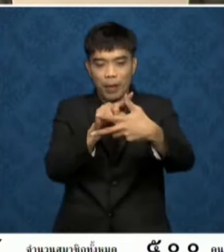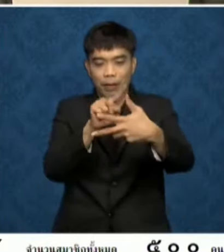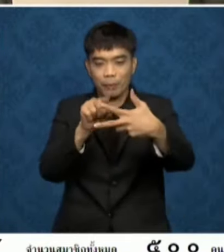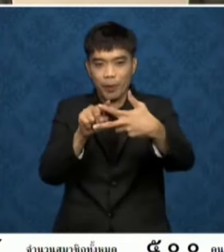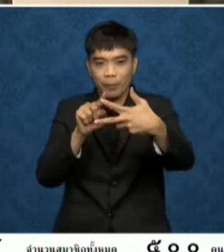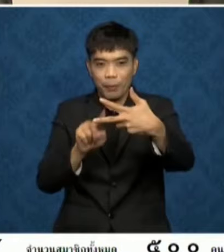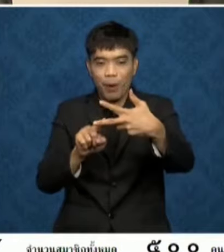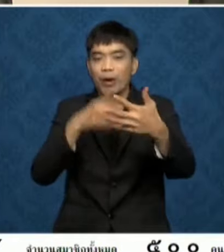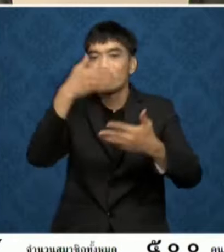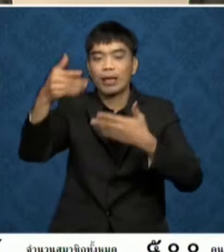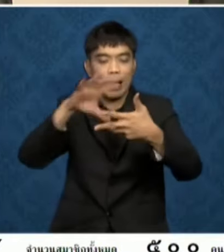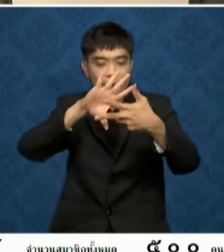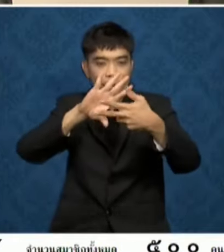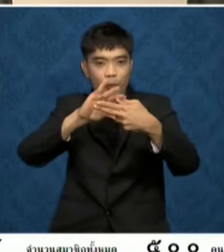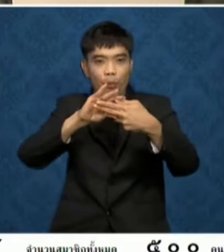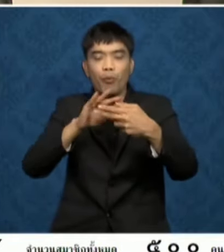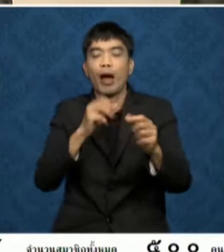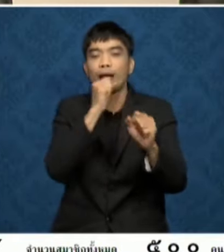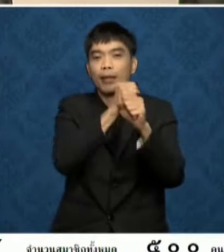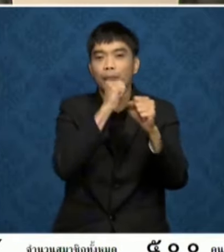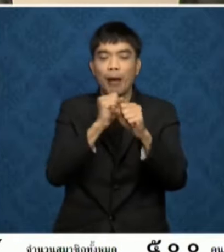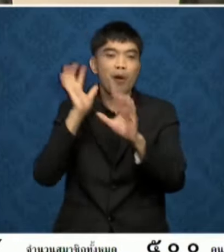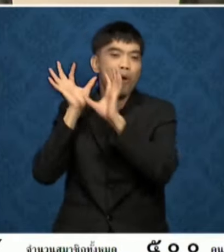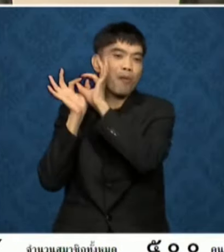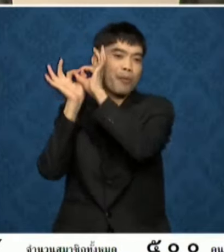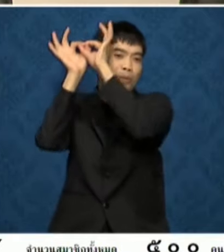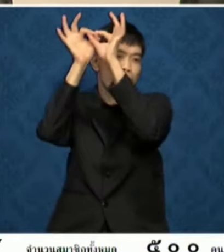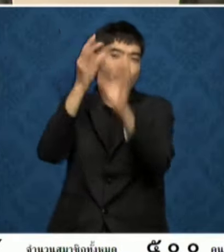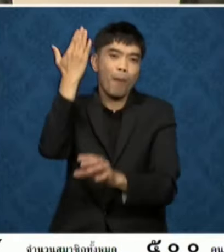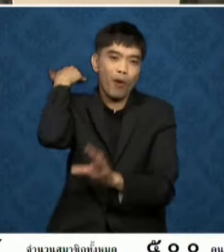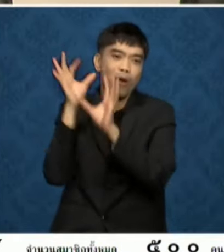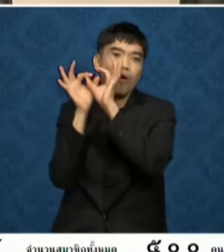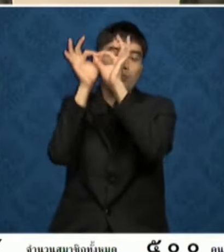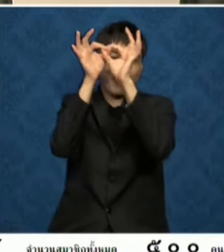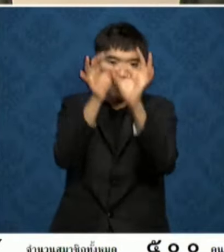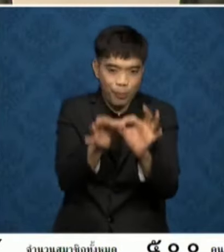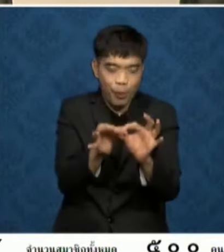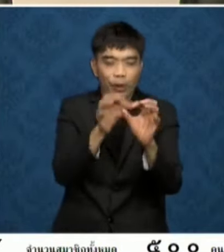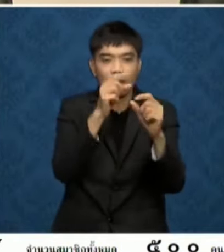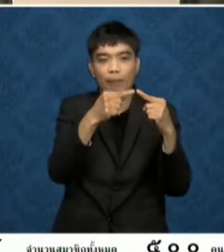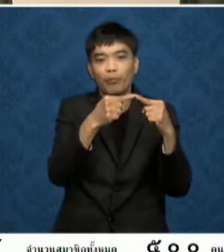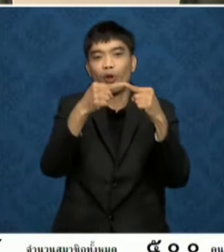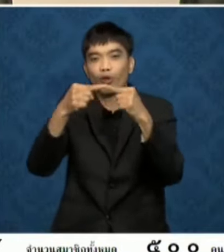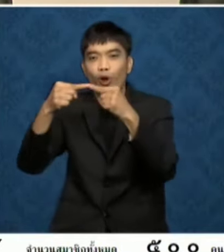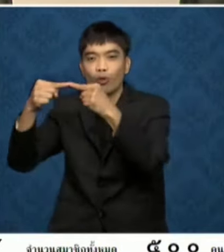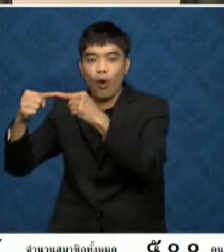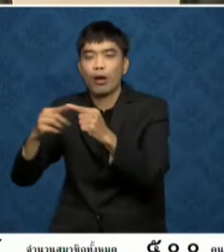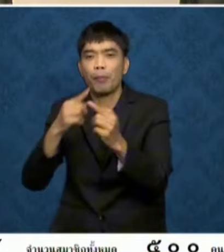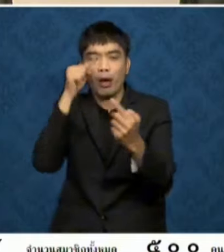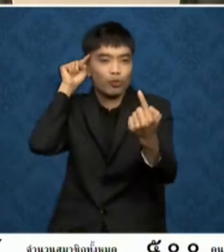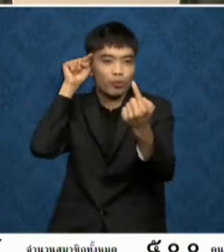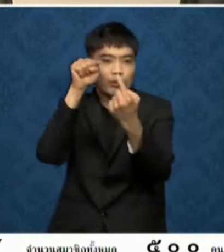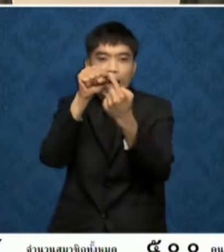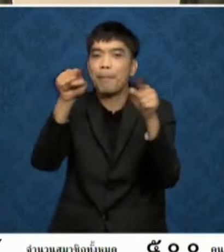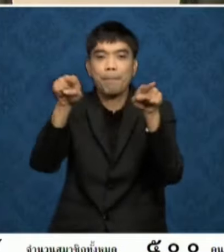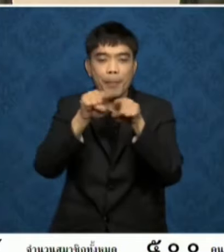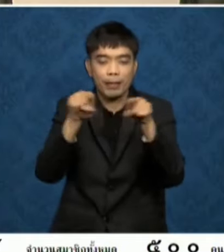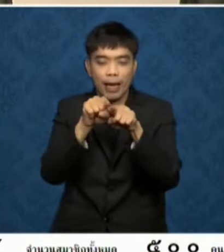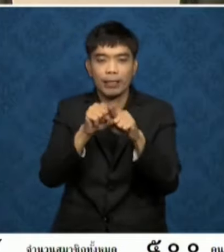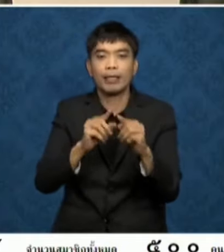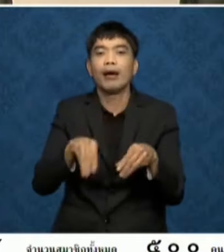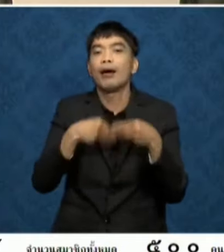รรมนี้ค่ะเป็นกิจกรรมที่มีความต่อเนื่องเชื่อมโยงกันนะคะโดยทั้ง3กิจกรรมมีจุดมุ่งหมายเดียวกันคือการพัฒนาและสร้างโอกาสให้แก่